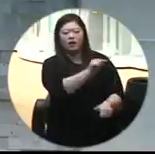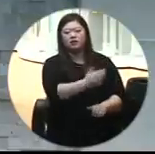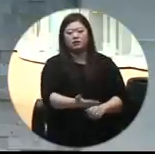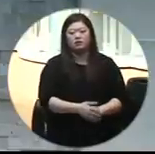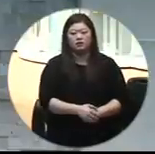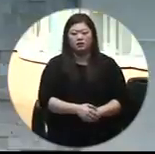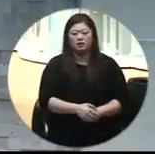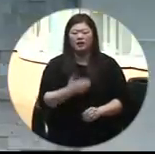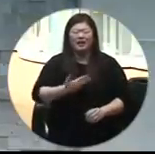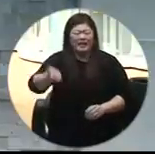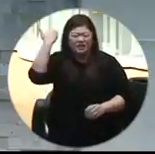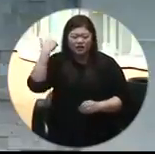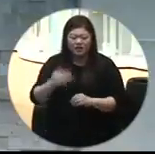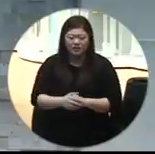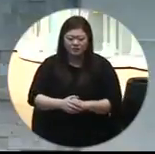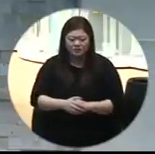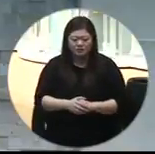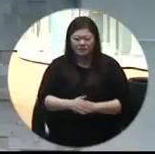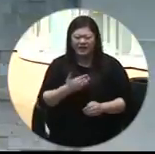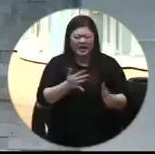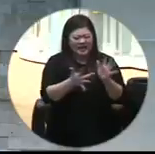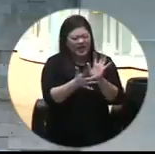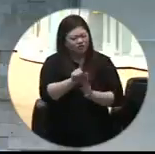어떤 잊어버리고 나가라 그러면 웃어요.